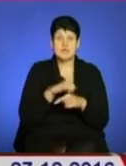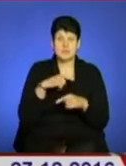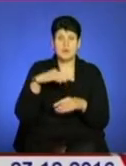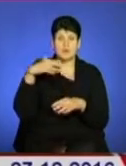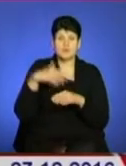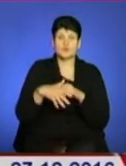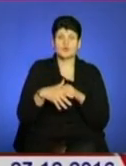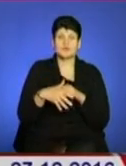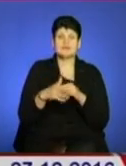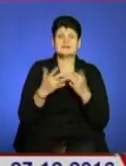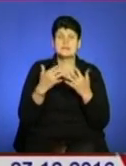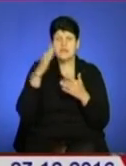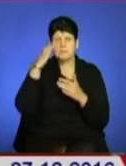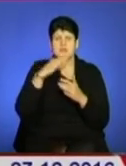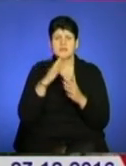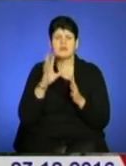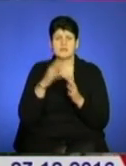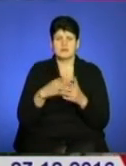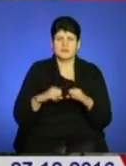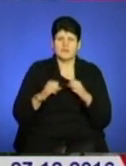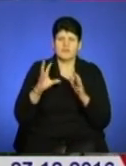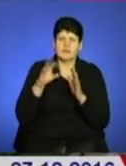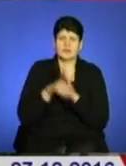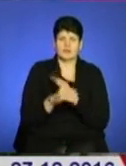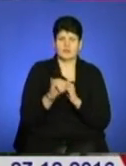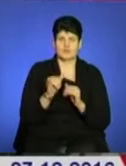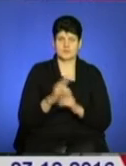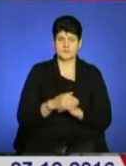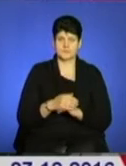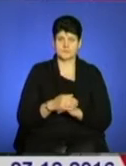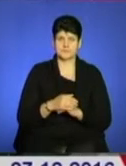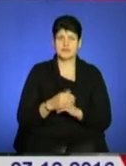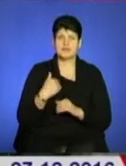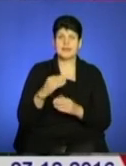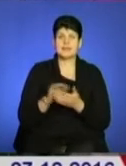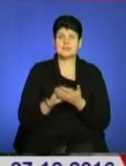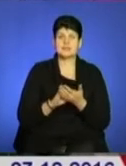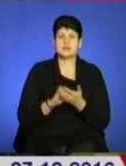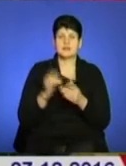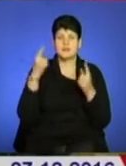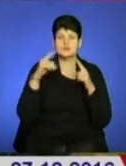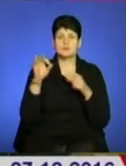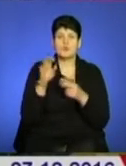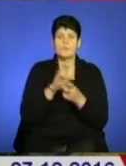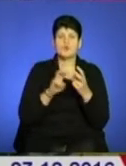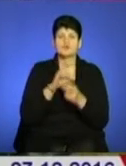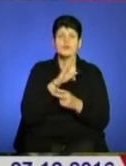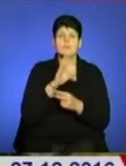усвідомлювала, скільки батьки вкладають в неї. Я написала казку на пошуки мами. Вона про маленького